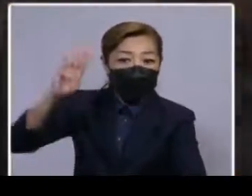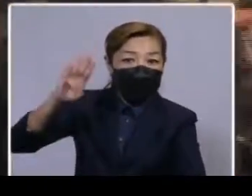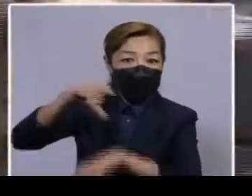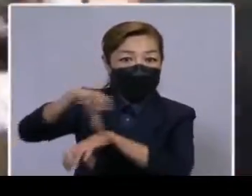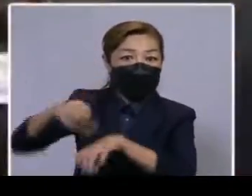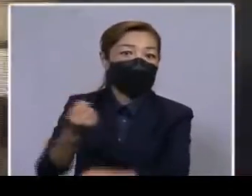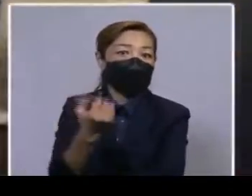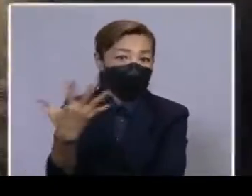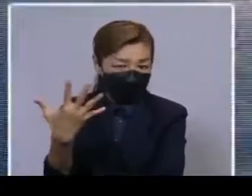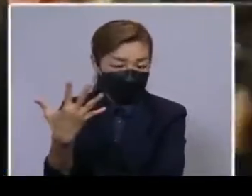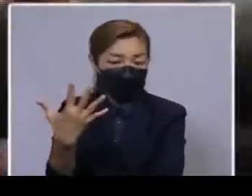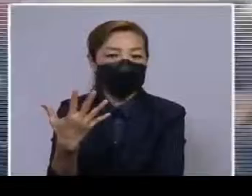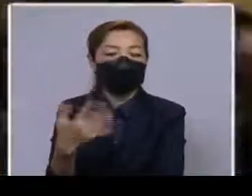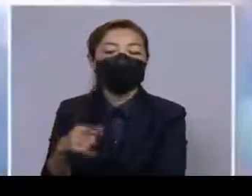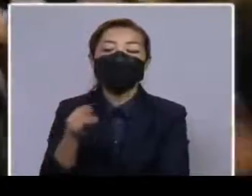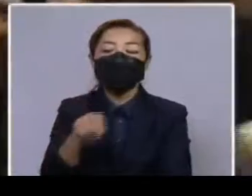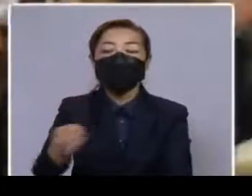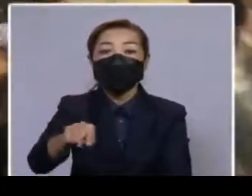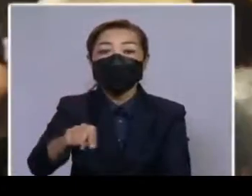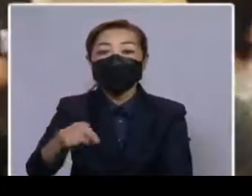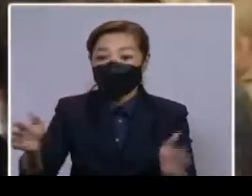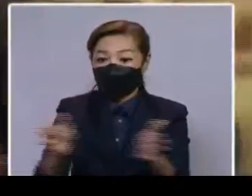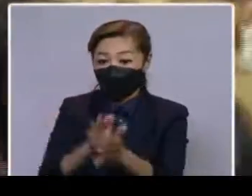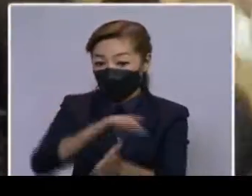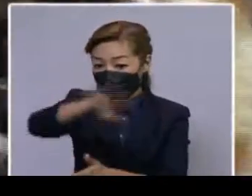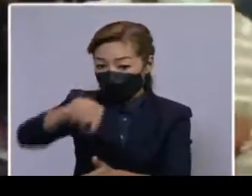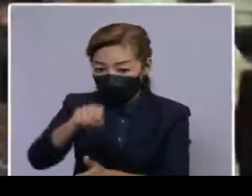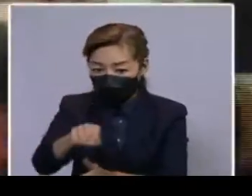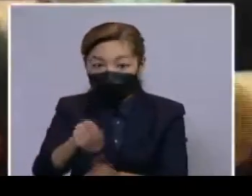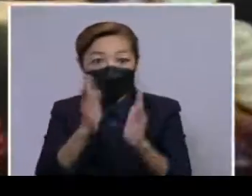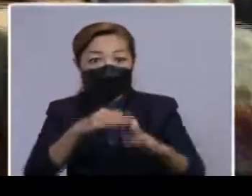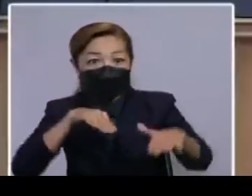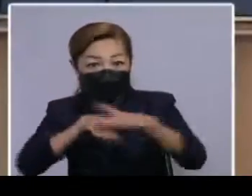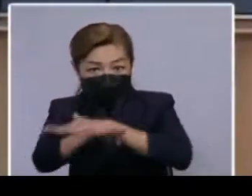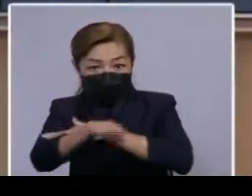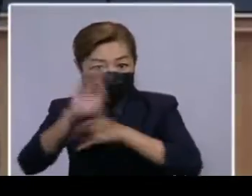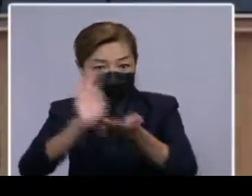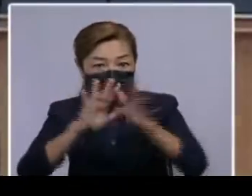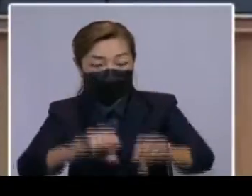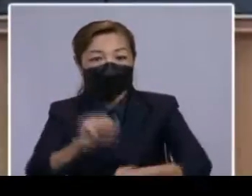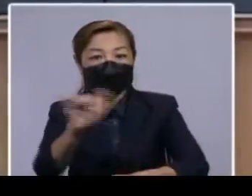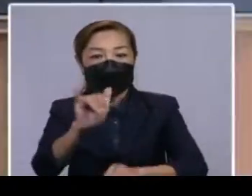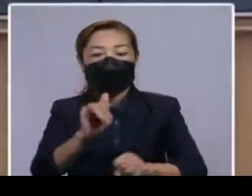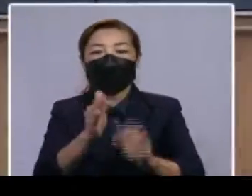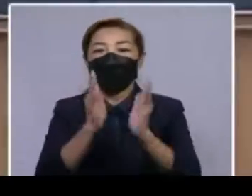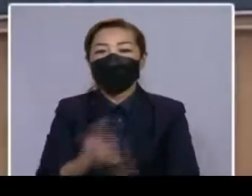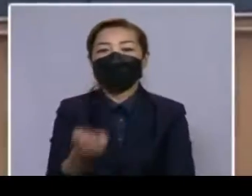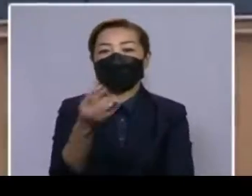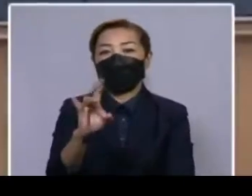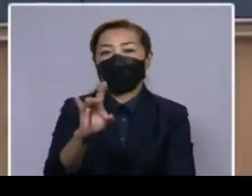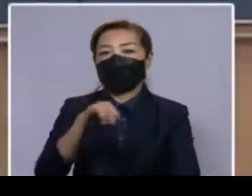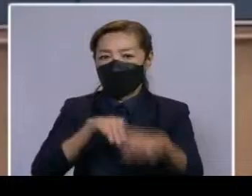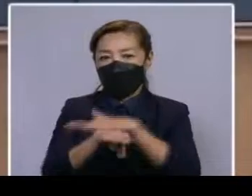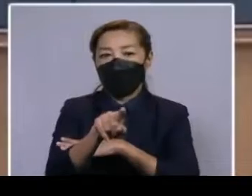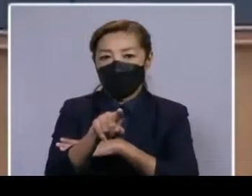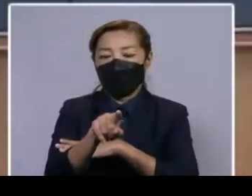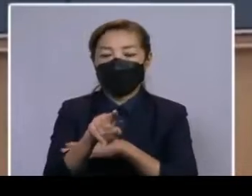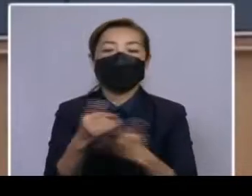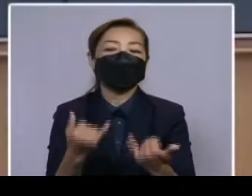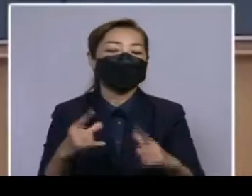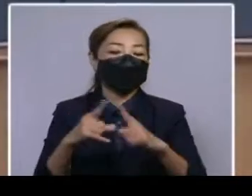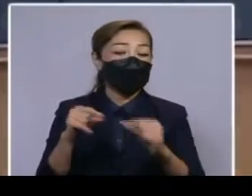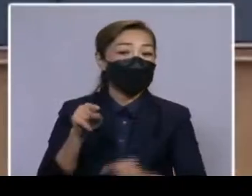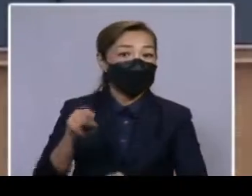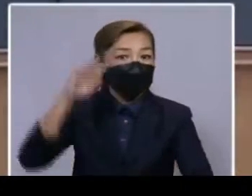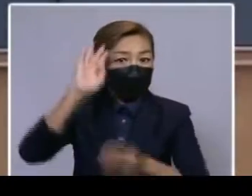รายด้วยกันนะคะโดยในจำนวนนี้ยังมีผู้ต้องหาที่หลบหนีการจับกุมอีกจำนวน 18คนค่ะในคดีนี้